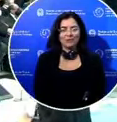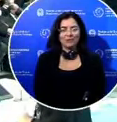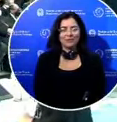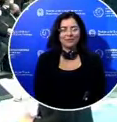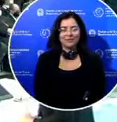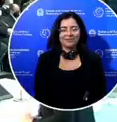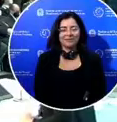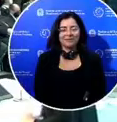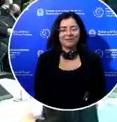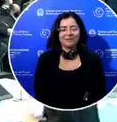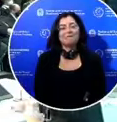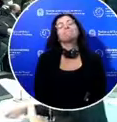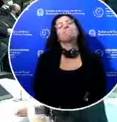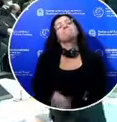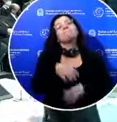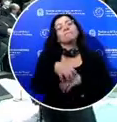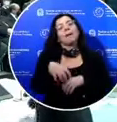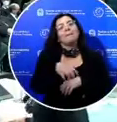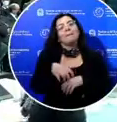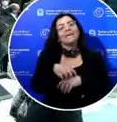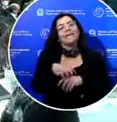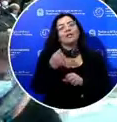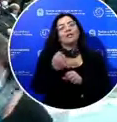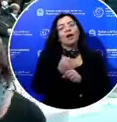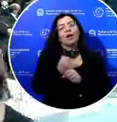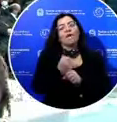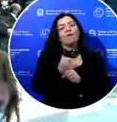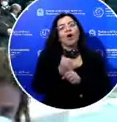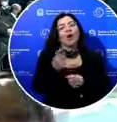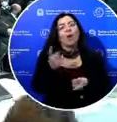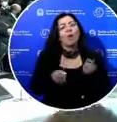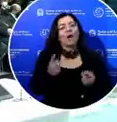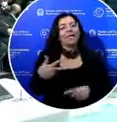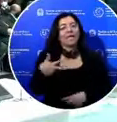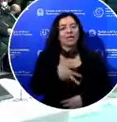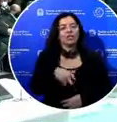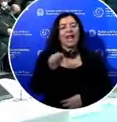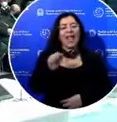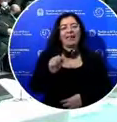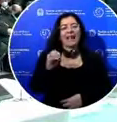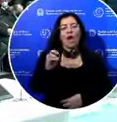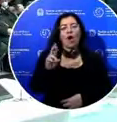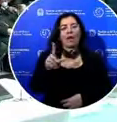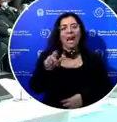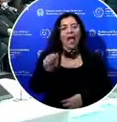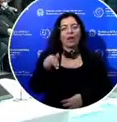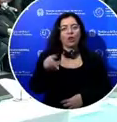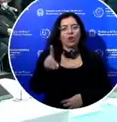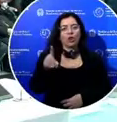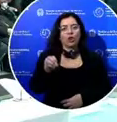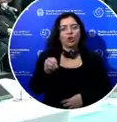Prende ora la parola il Ministro del Lavoro e delle Politiche Sociali, Andrea Orlando.